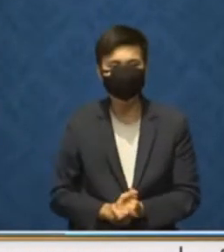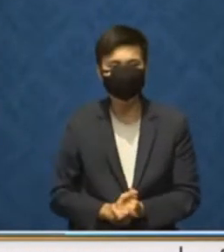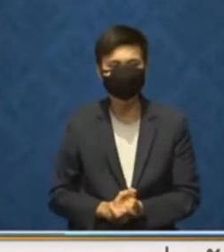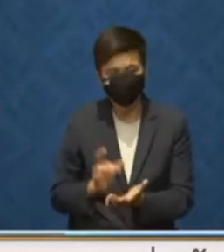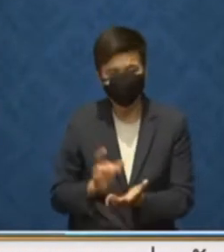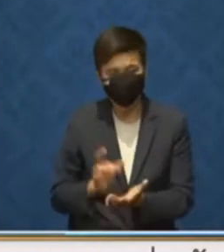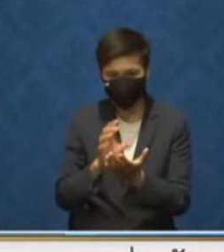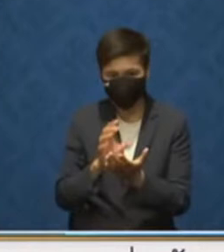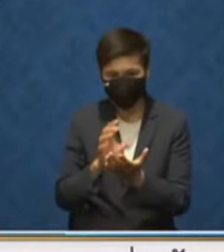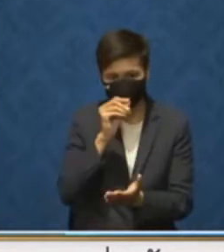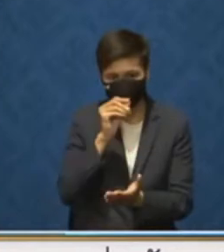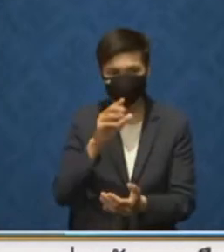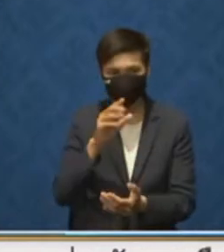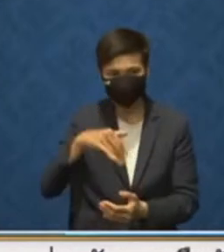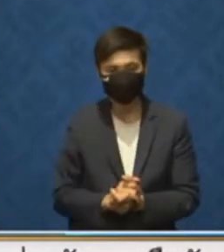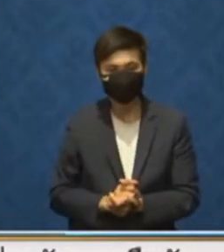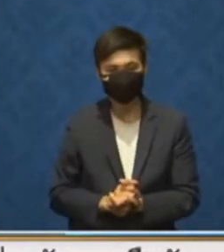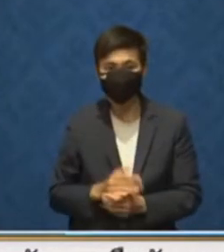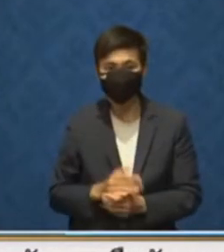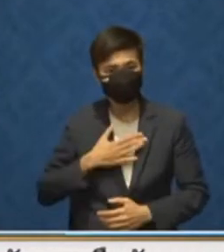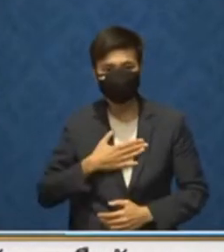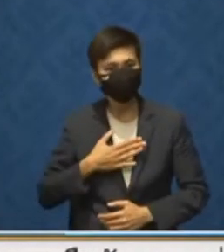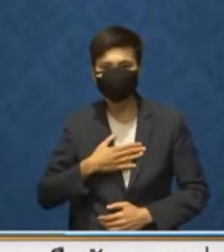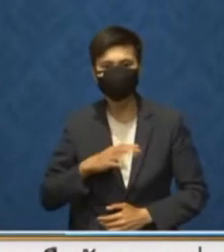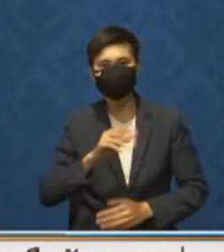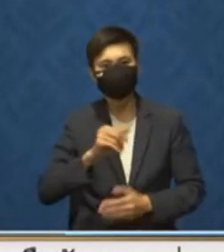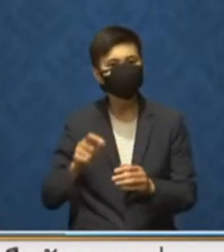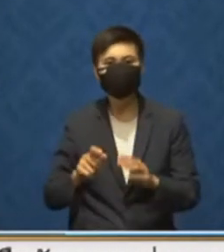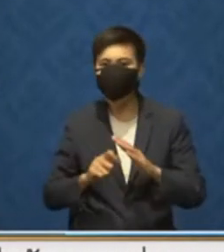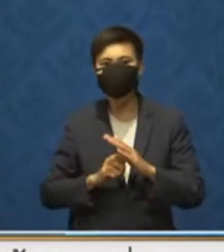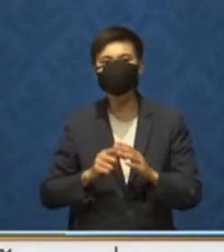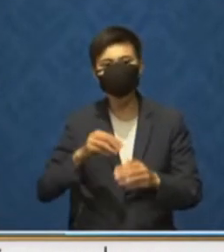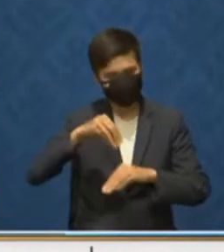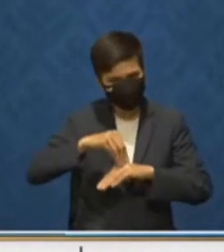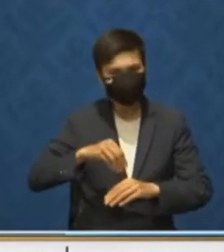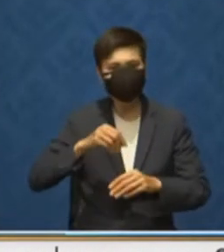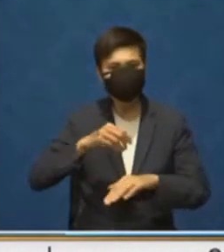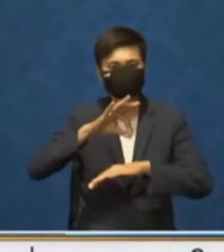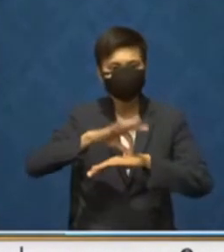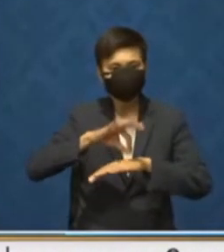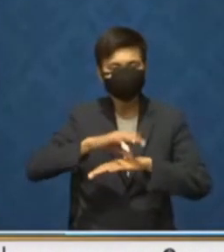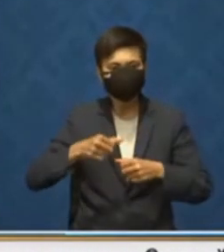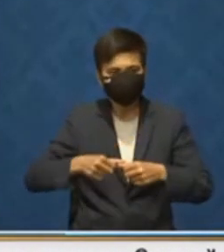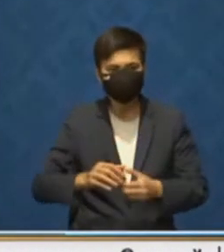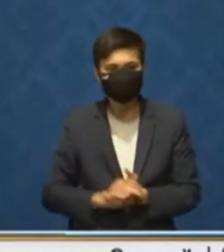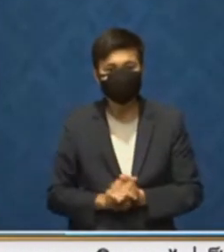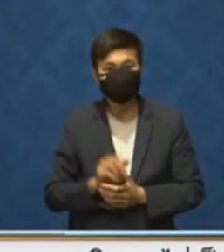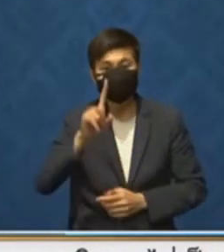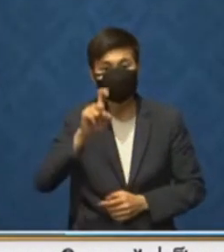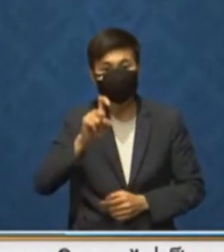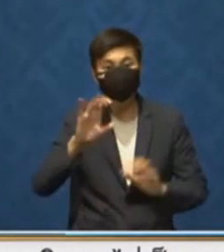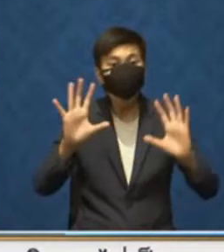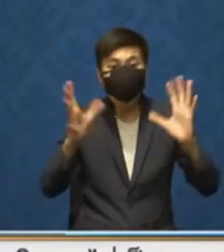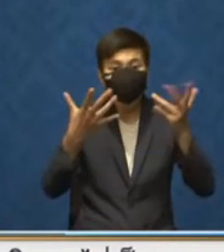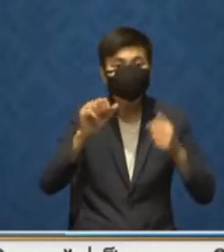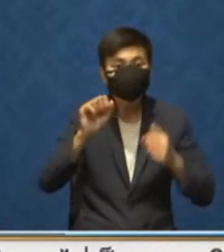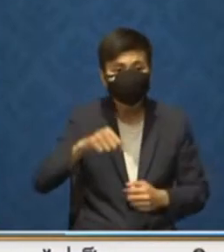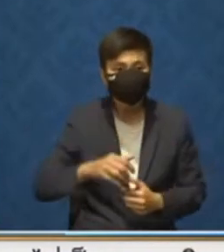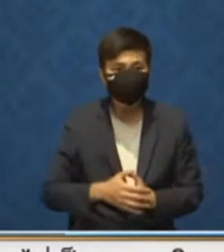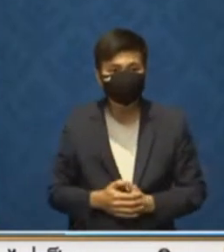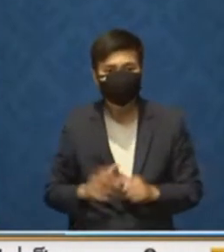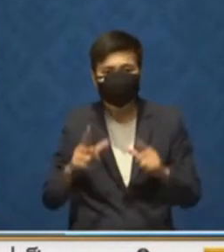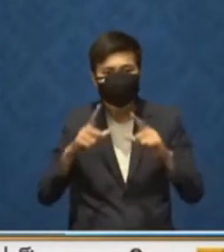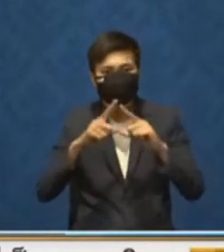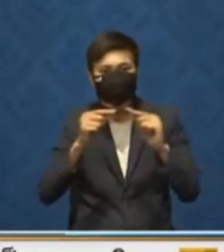ผมไม่ท้าทายแต่ผมไม่ออกแม่เกศจะตายหายให้หมดไงไม่รู้เรื่องเขา